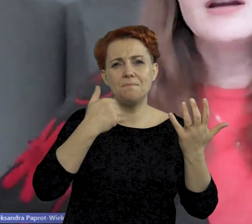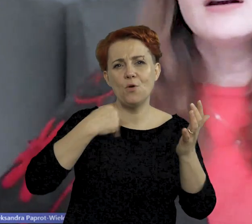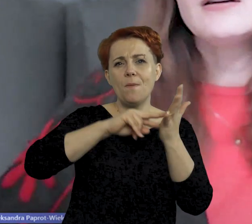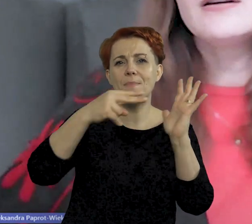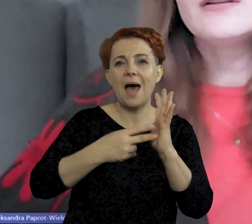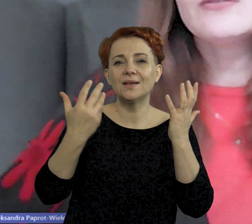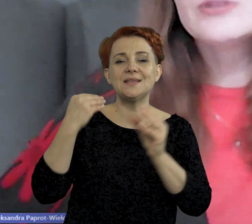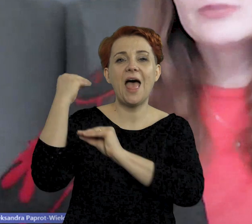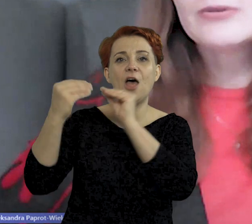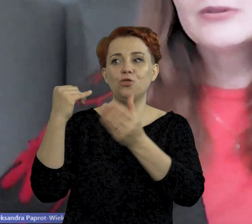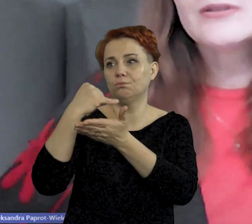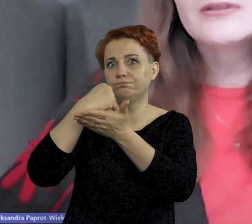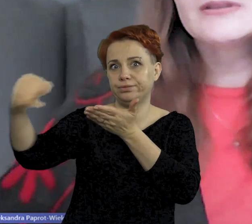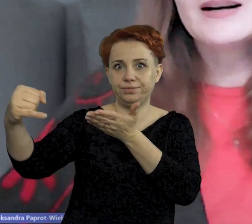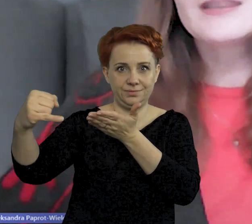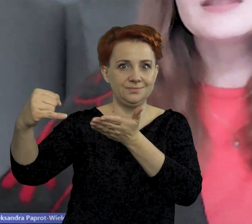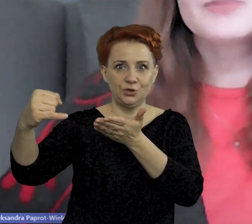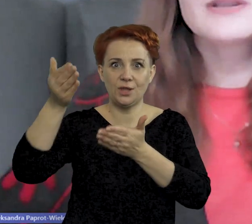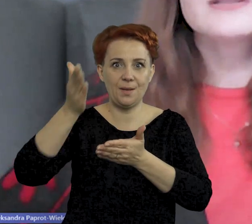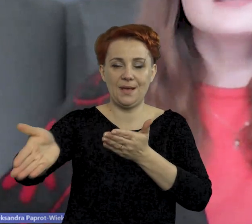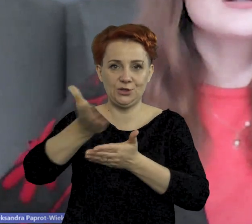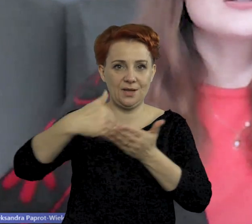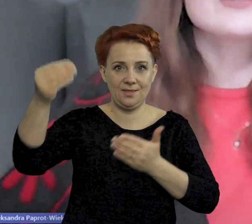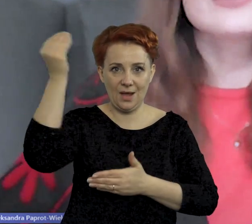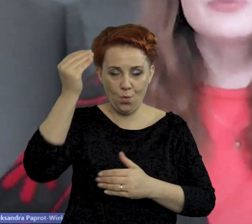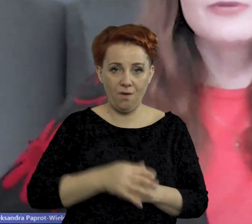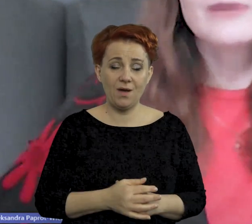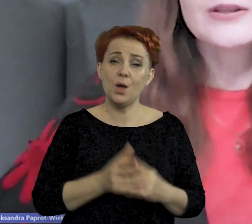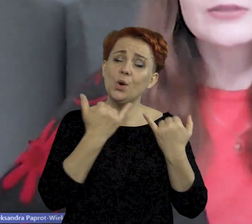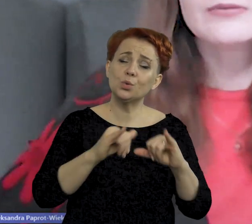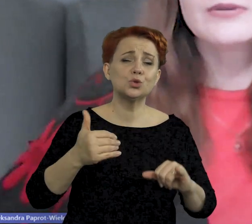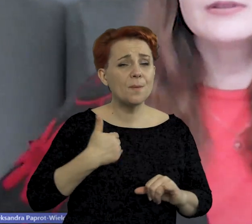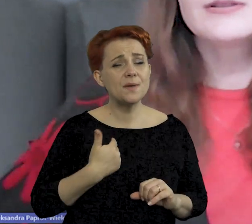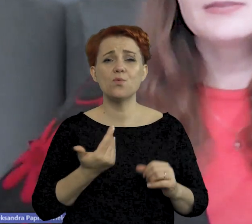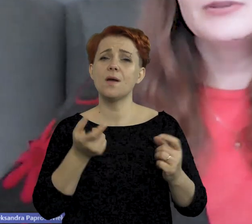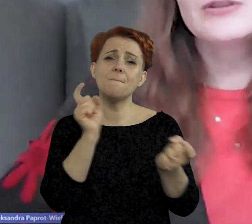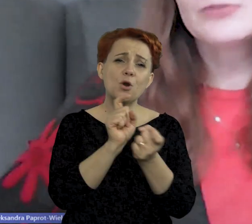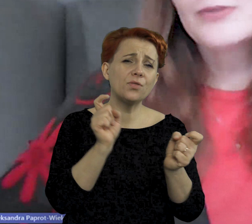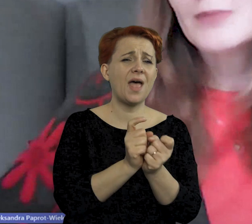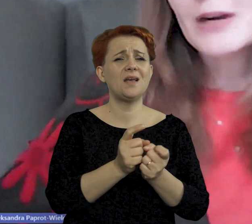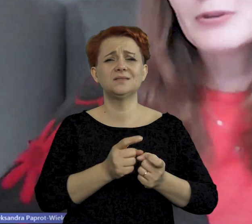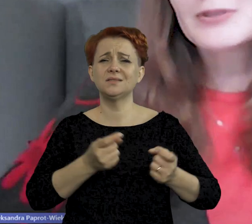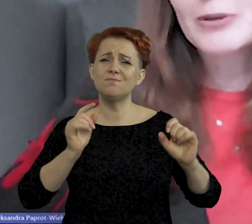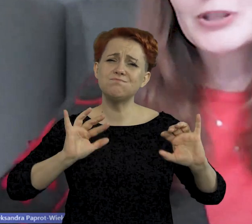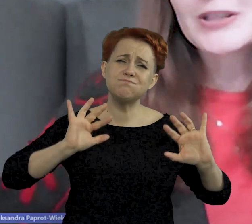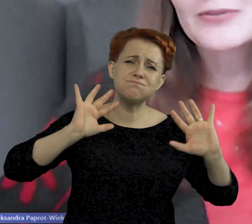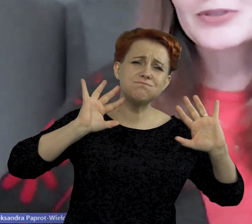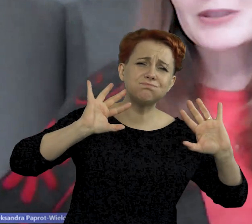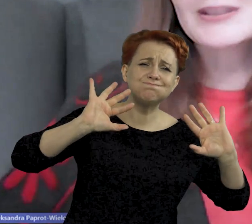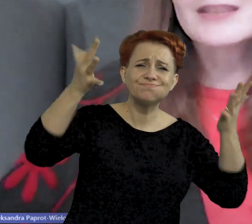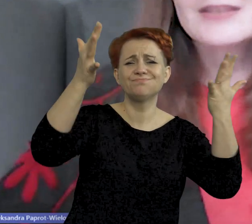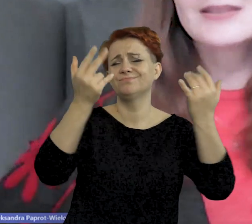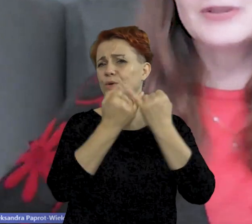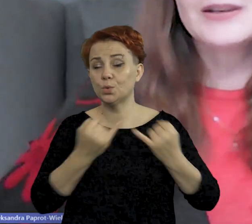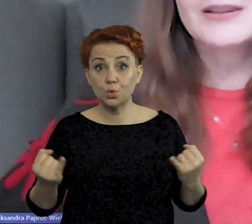naukowej. Różne były akcje, protesty, wydarzenia, które promowały naszą dyscyplinę i uświadamiały społeczeństwo,